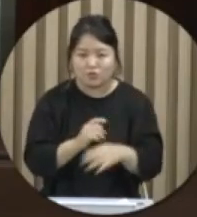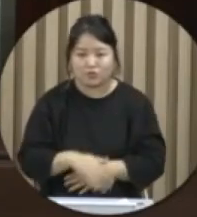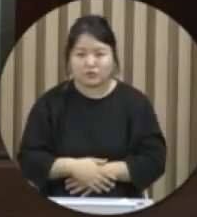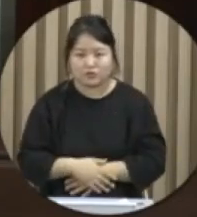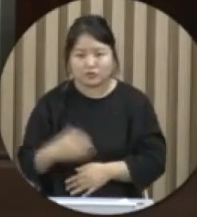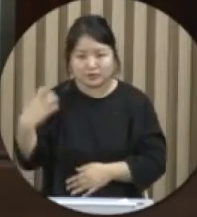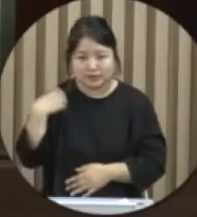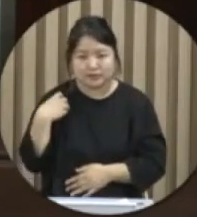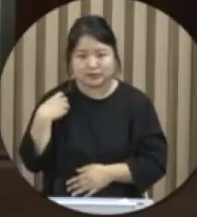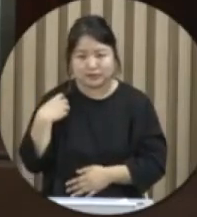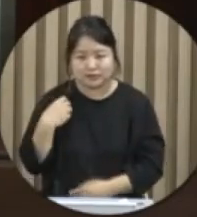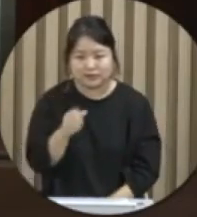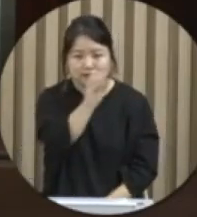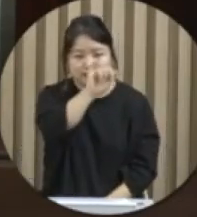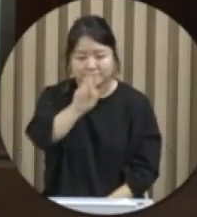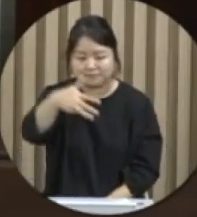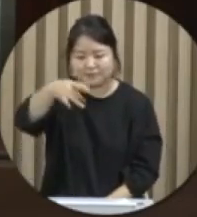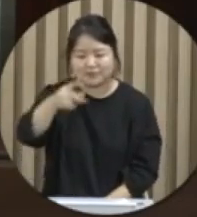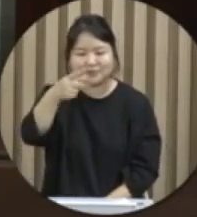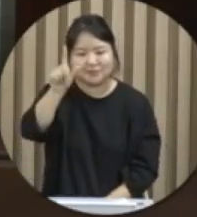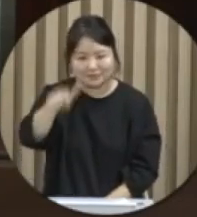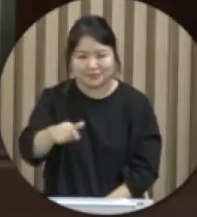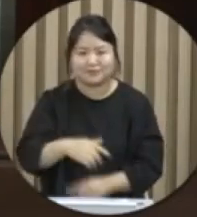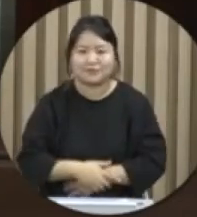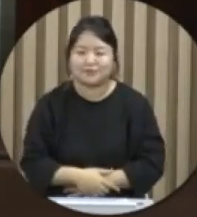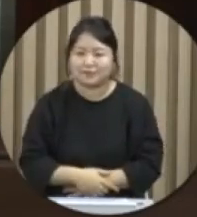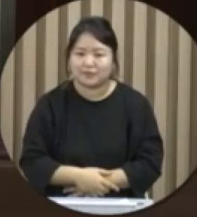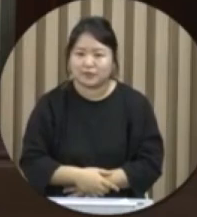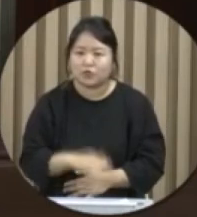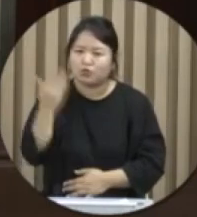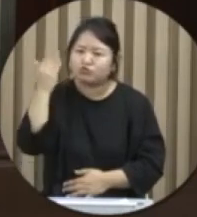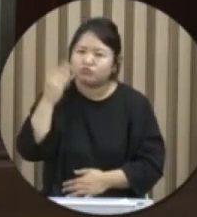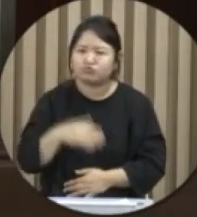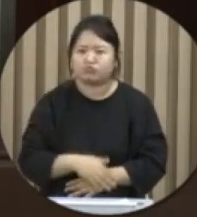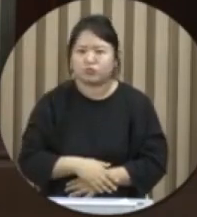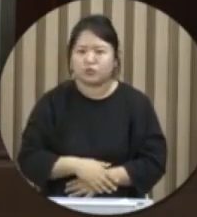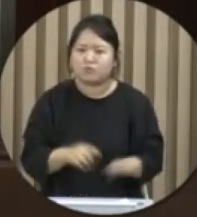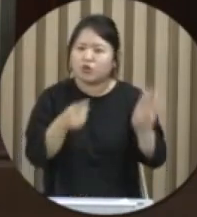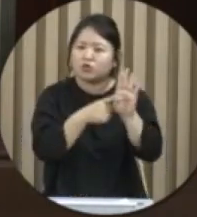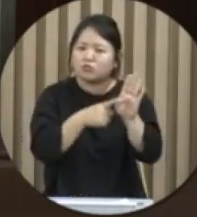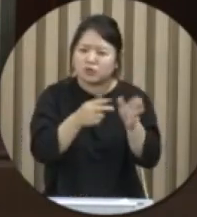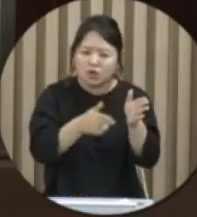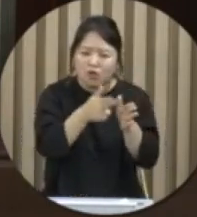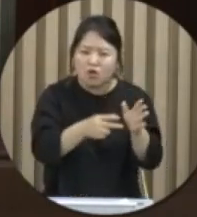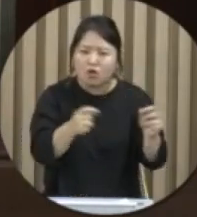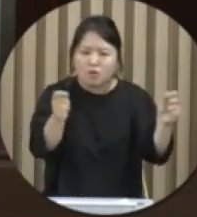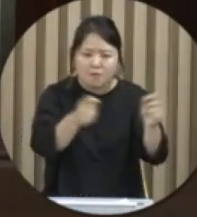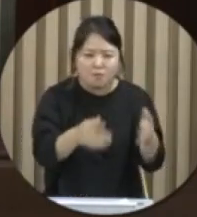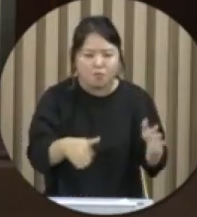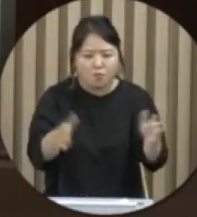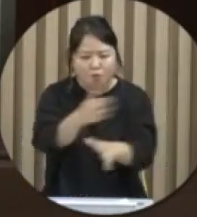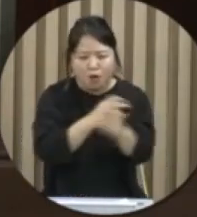돈 화성시의 인체의 의원입니다 최근 평점 적 복합환승센터 건립 을 통해